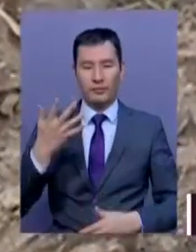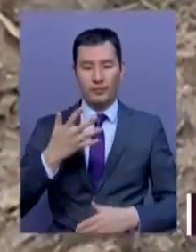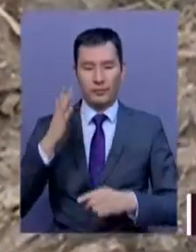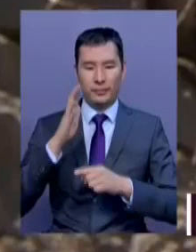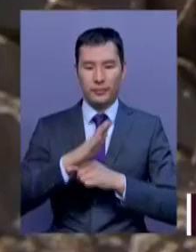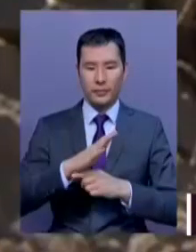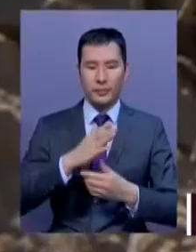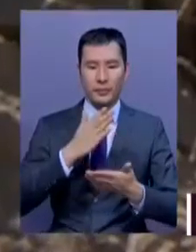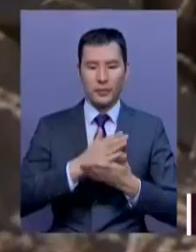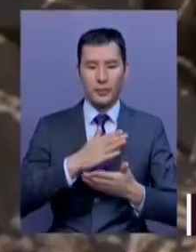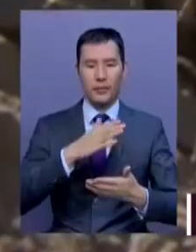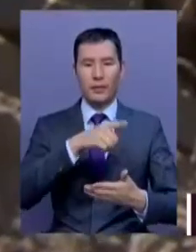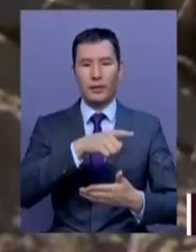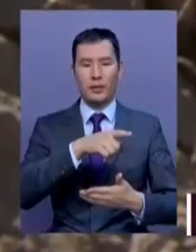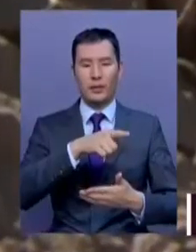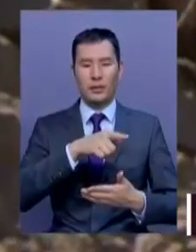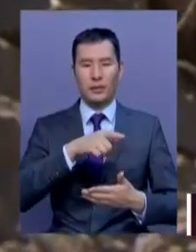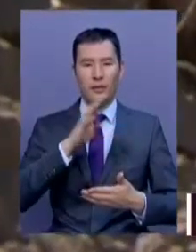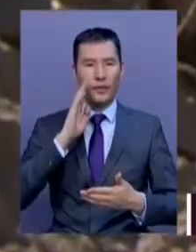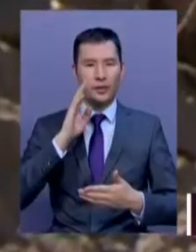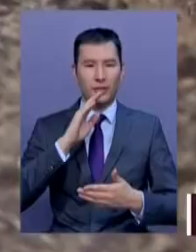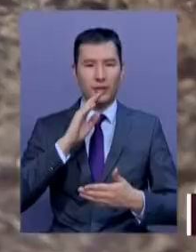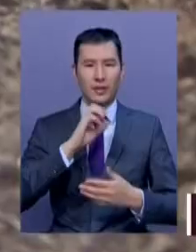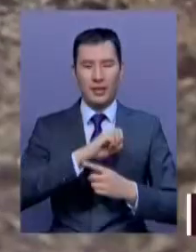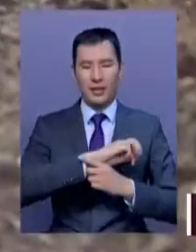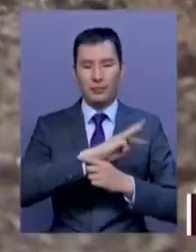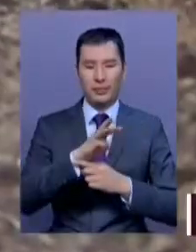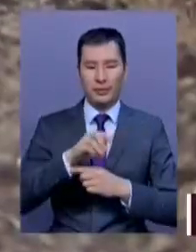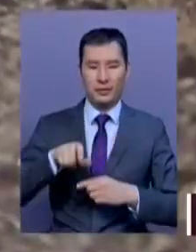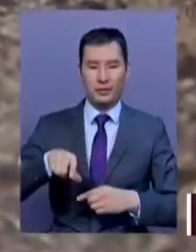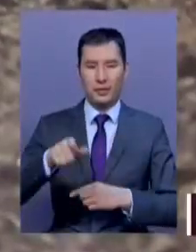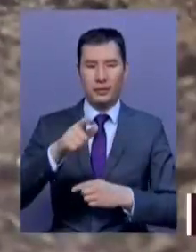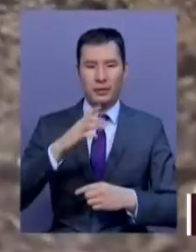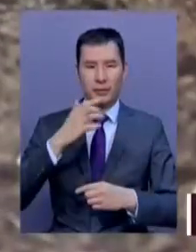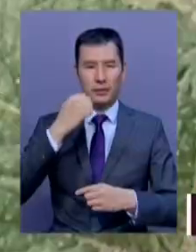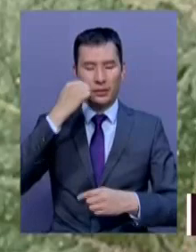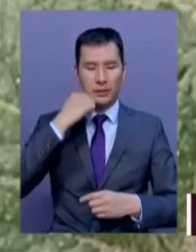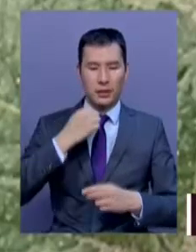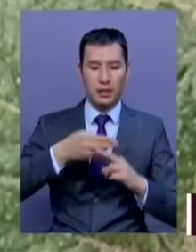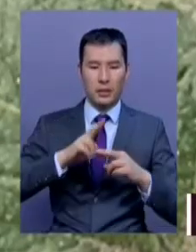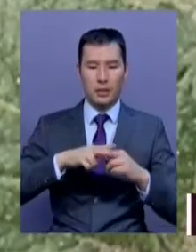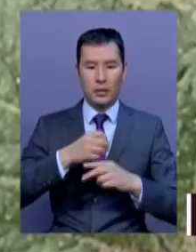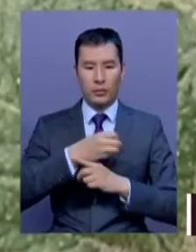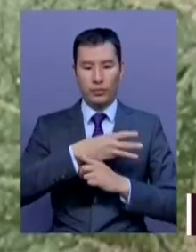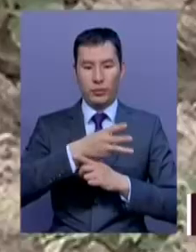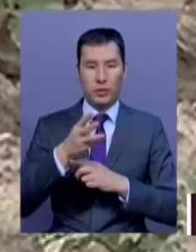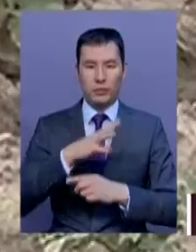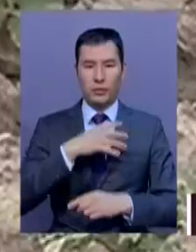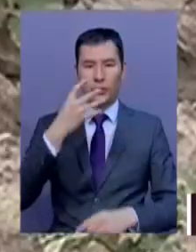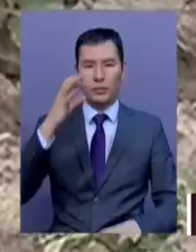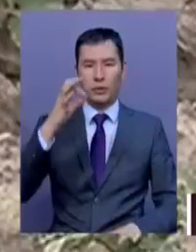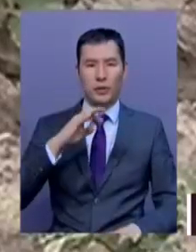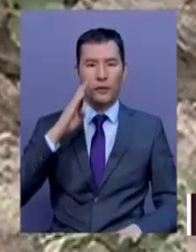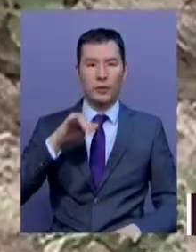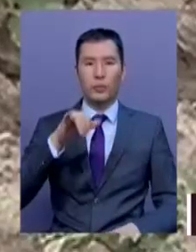тұрғыдан ескірген суару жүйесі үлкен кедергі келтіріп отырғандығын айтты. Судың 40% далаға кетіп жатқан кездерде болады. Онсыз да